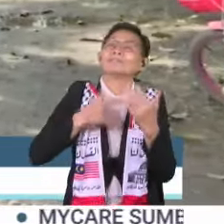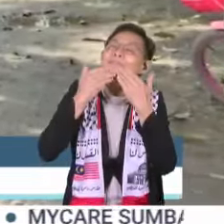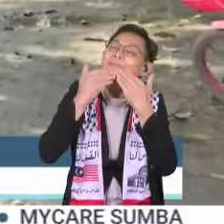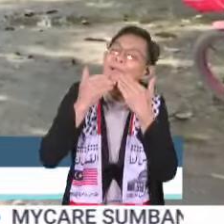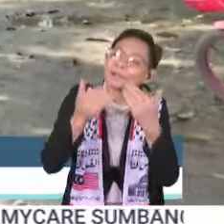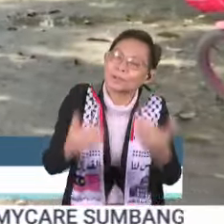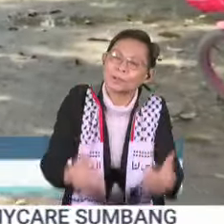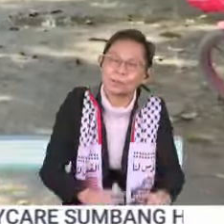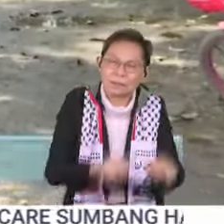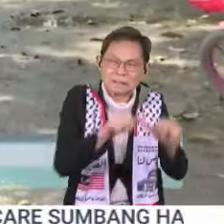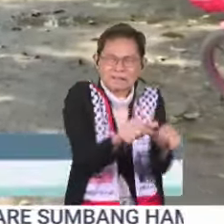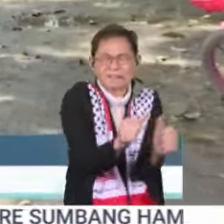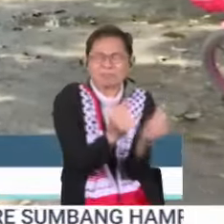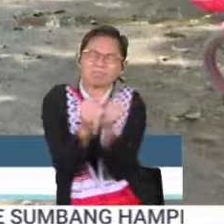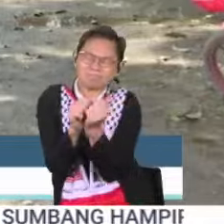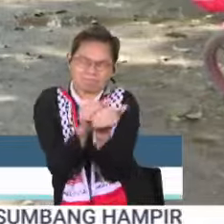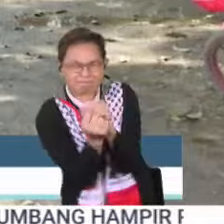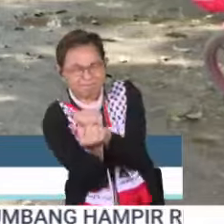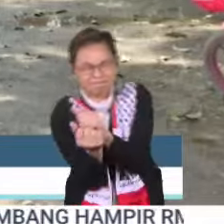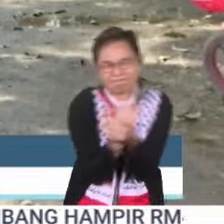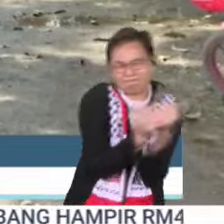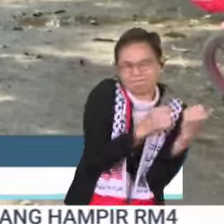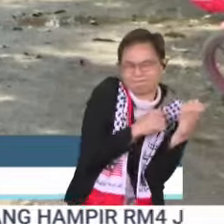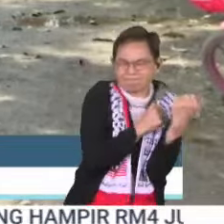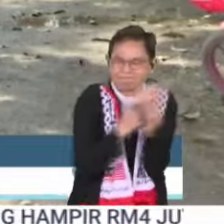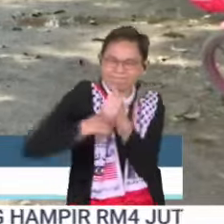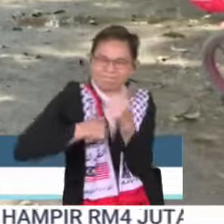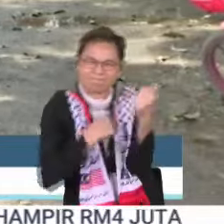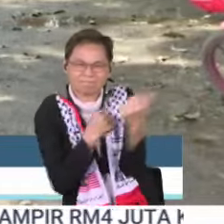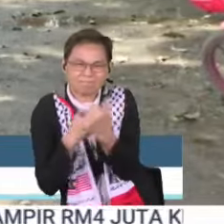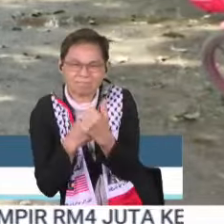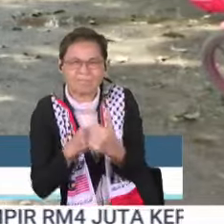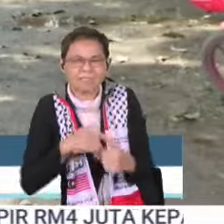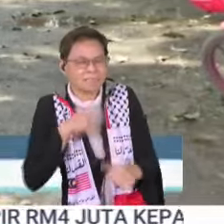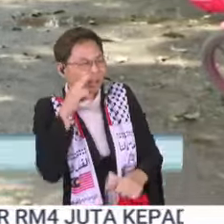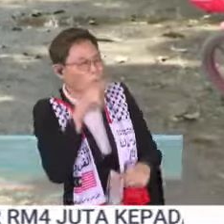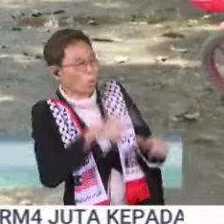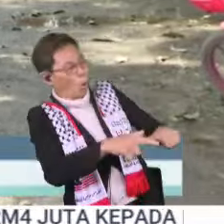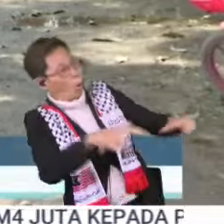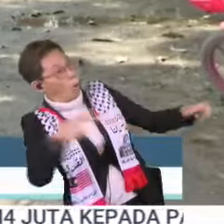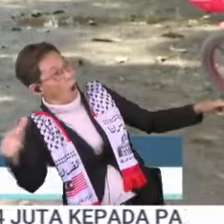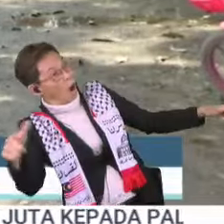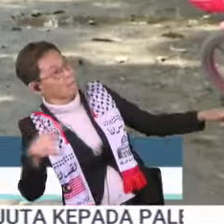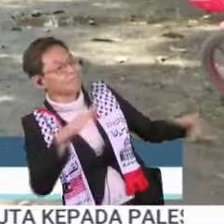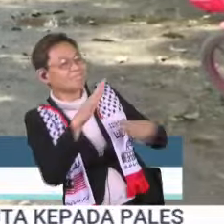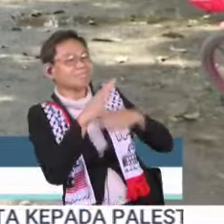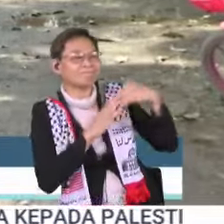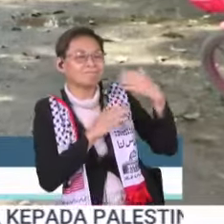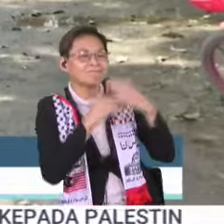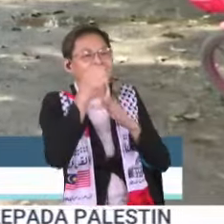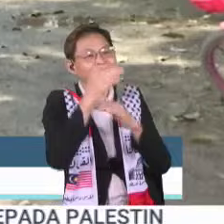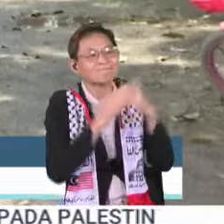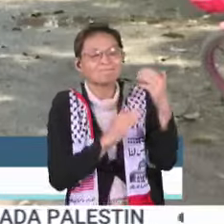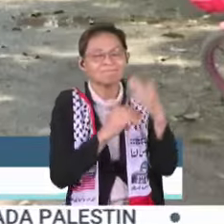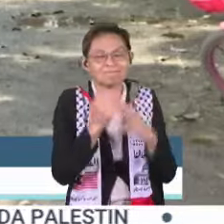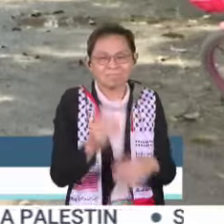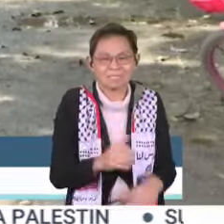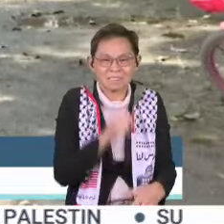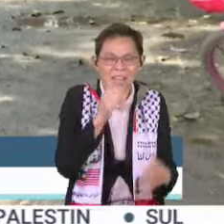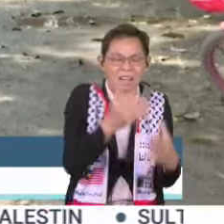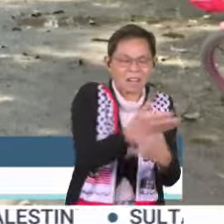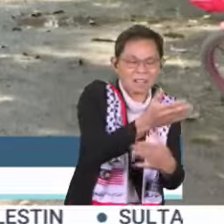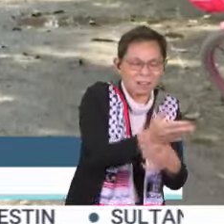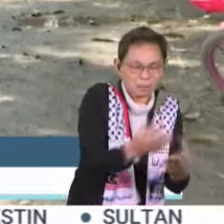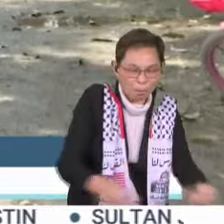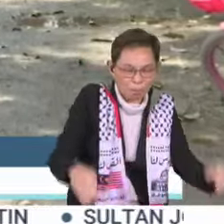tu duduk berempik macam tu, masuk asok macam tu. Di sana saya tengok luas, selesa. Taklah kacau orang